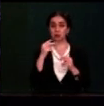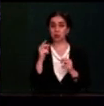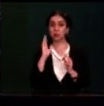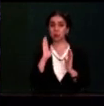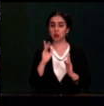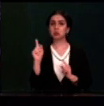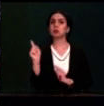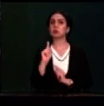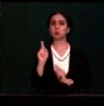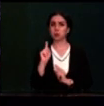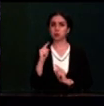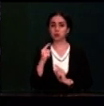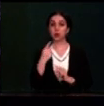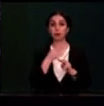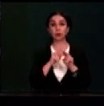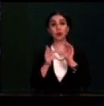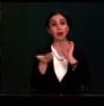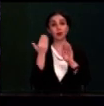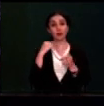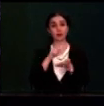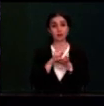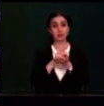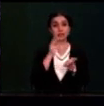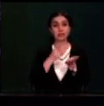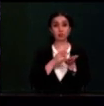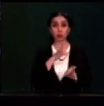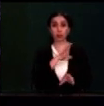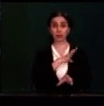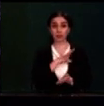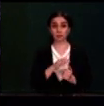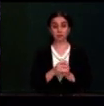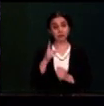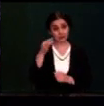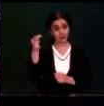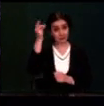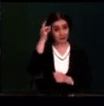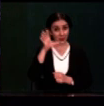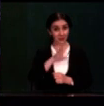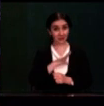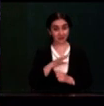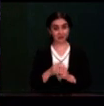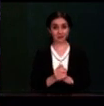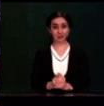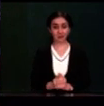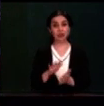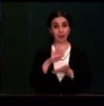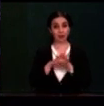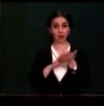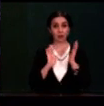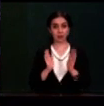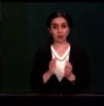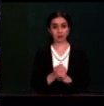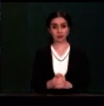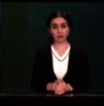үчін? Бұны есі аввалгі дарсымызды испотлаган едік. Еслап олдыңгіз мі? Давам етамыз.